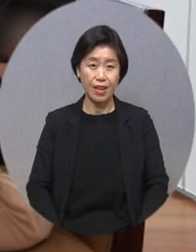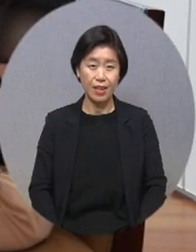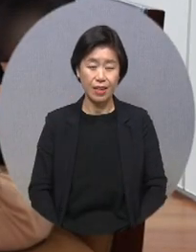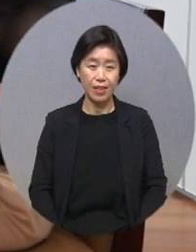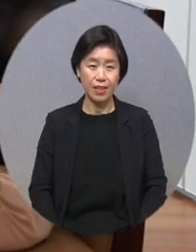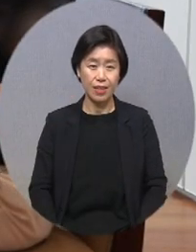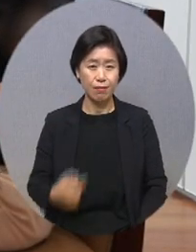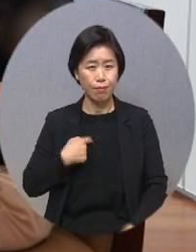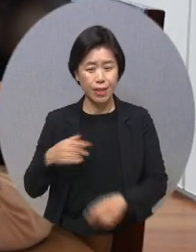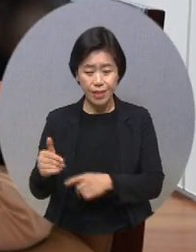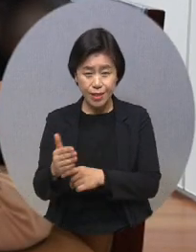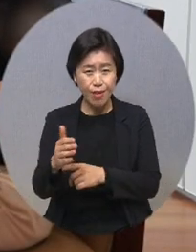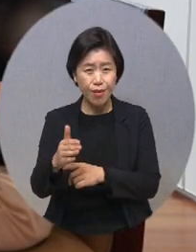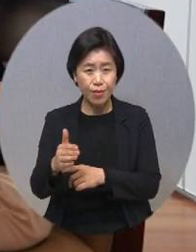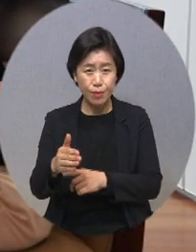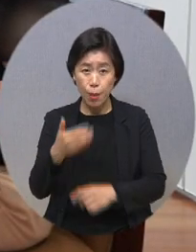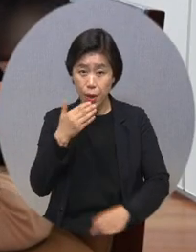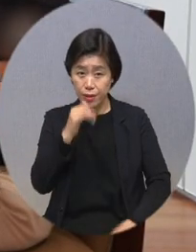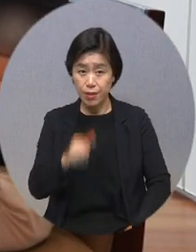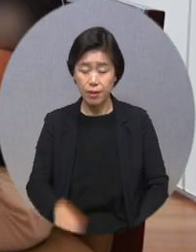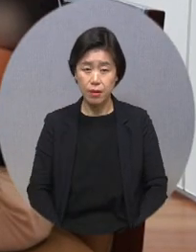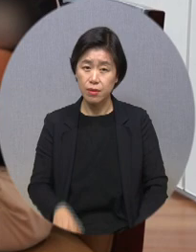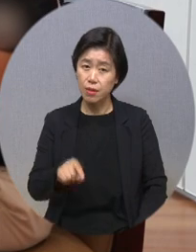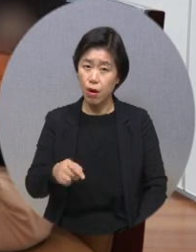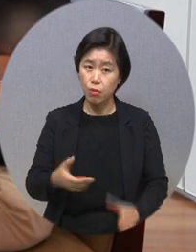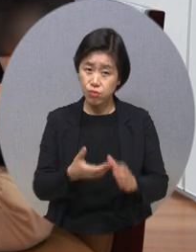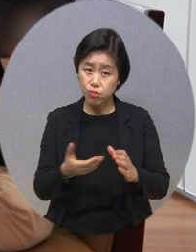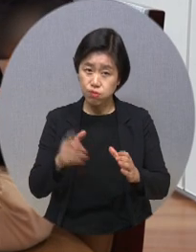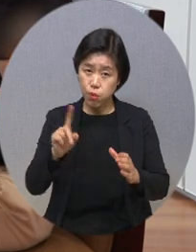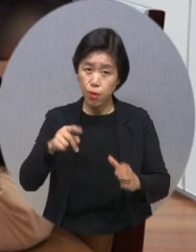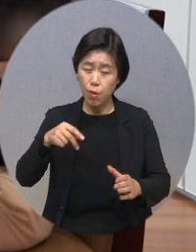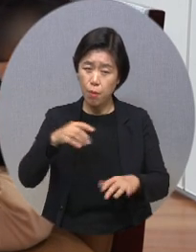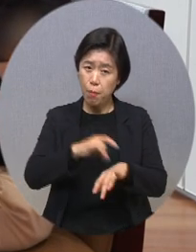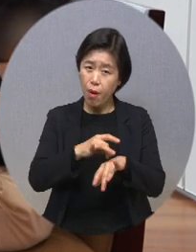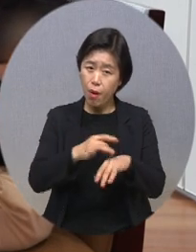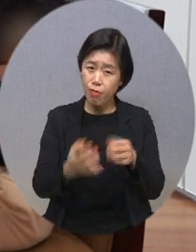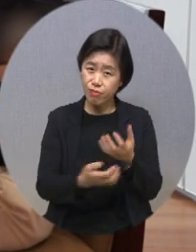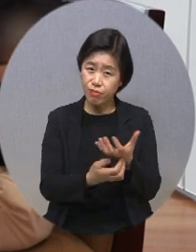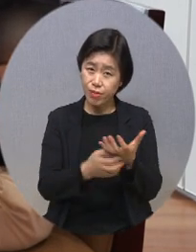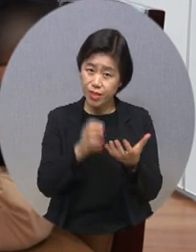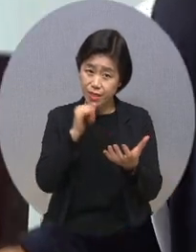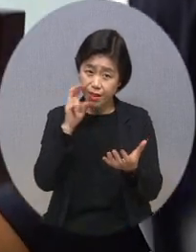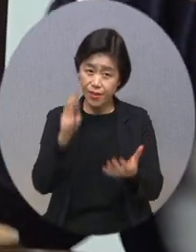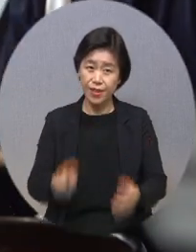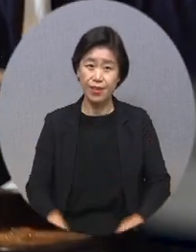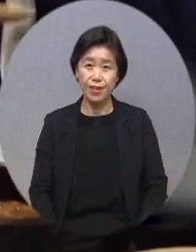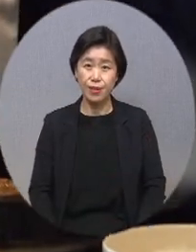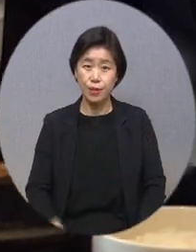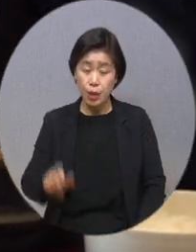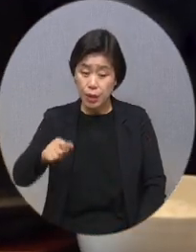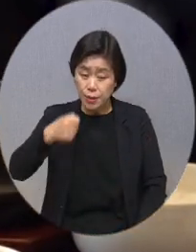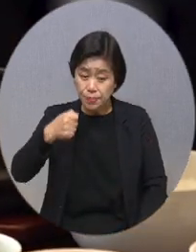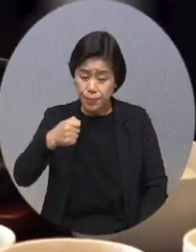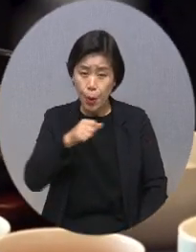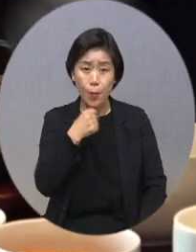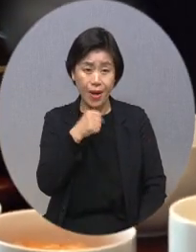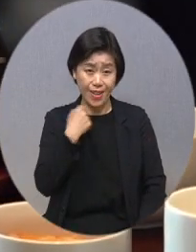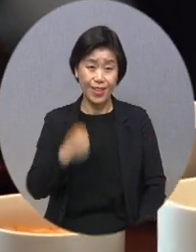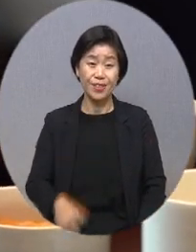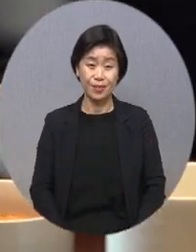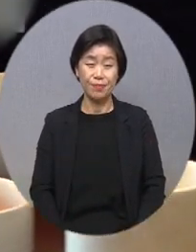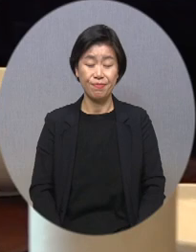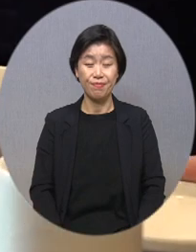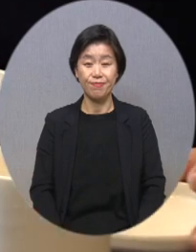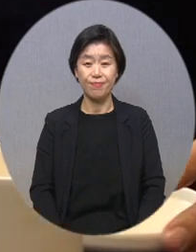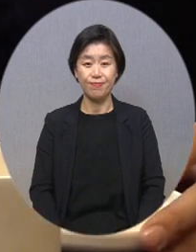그런 육수 아, 들어간 것 같은데, 국물이? 와, 밥이 사골인가? 밥이 되게 깔끔하게 잘 나온다. 여기. 맛있어? 완전 맛있어. 다녀가야